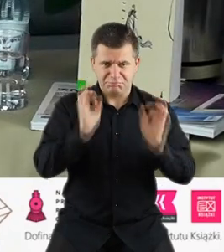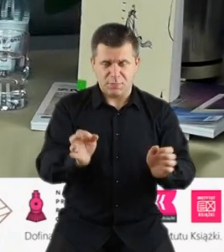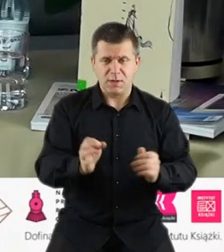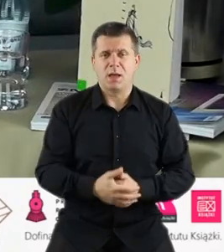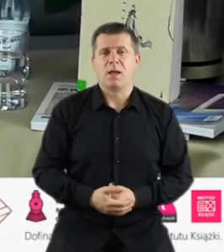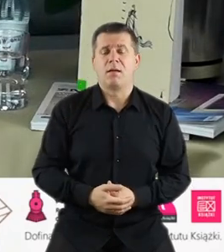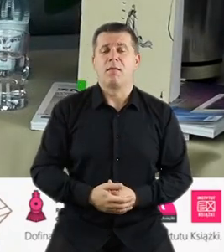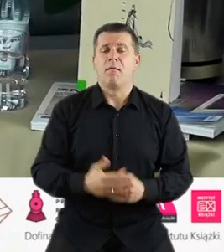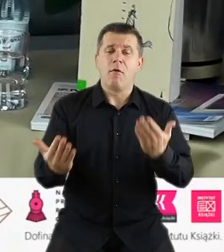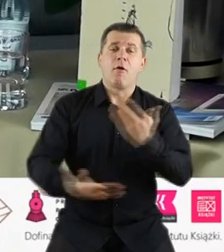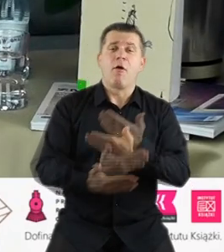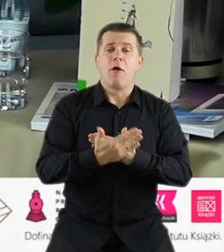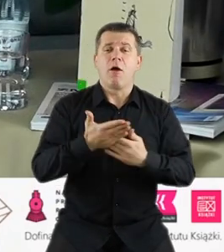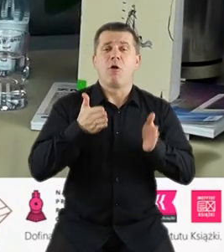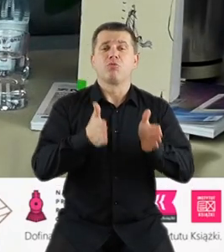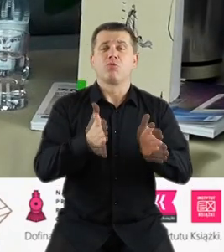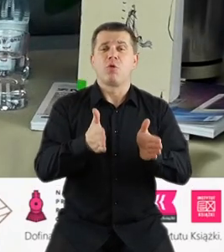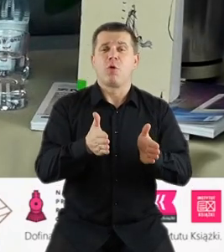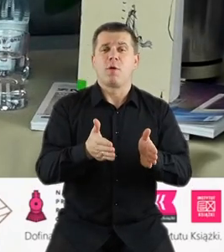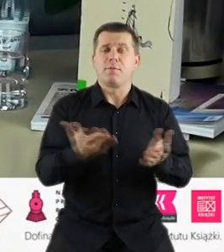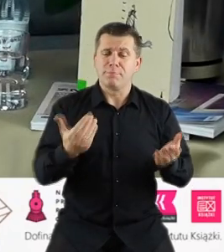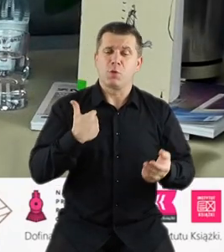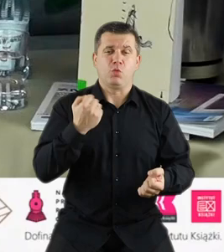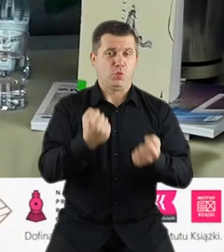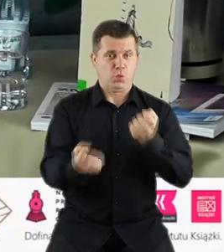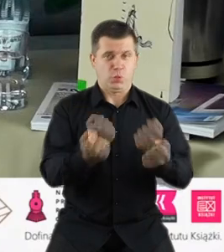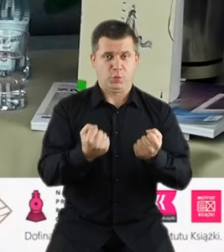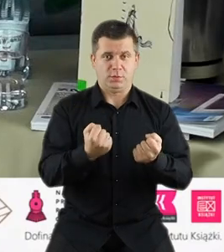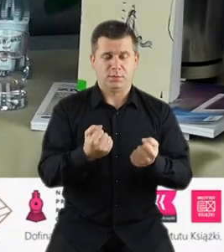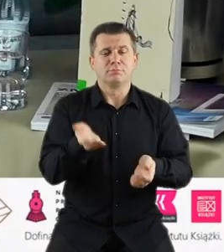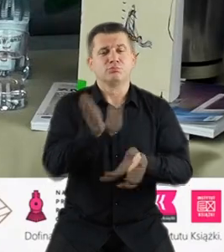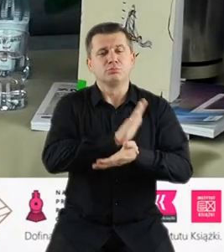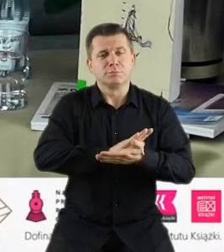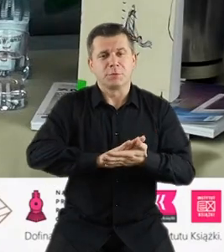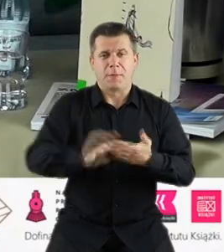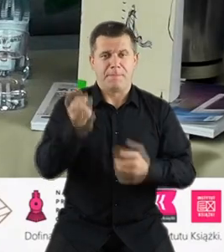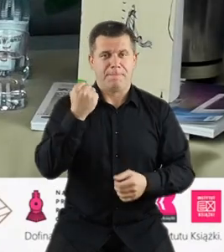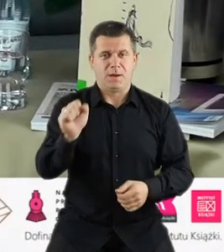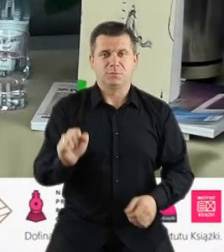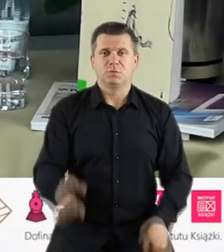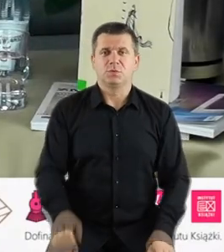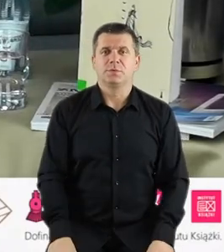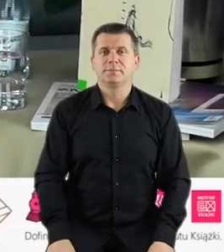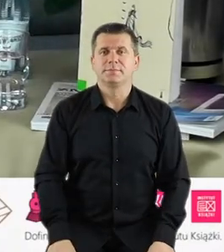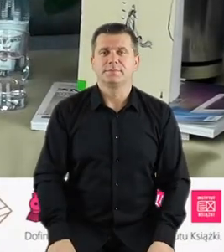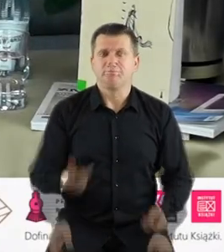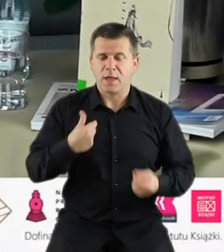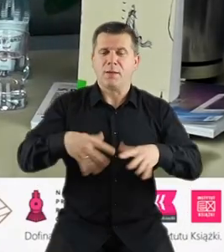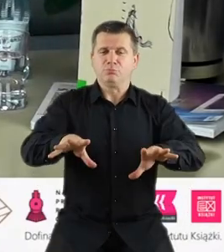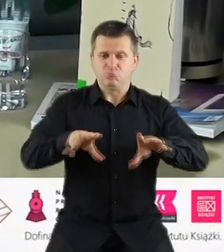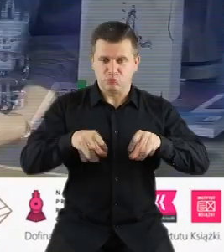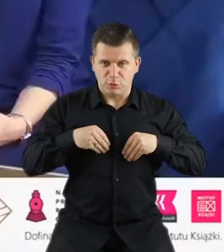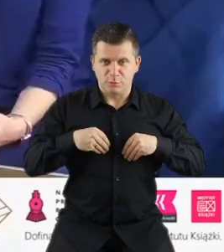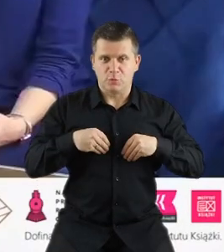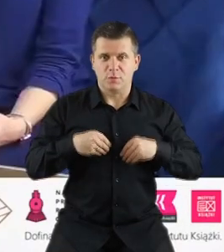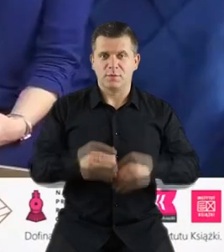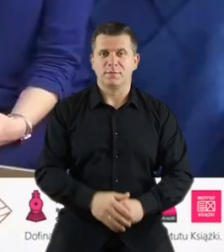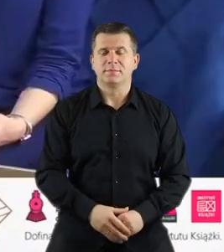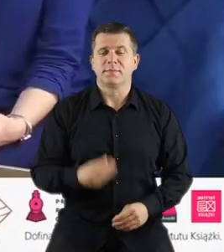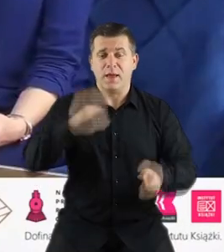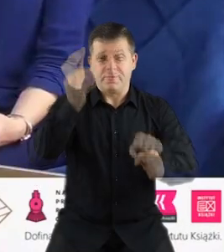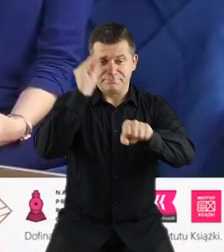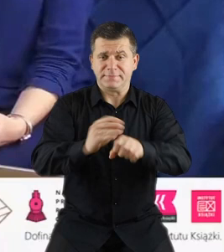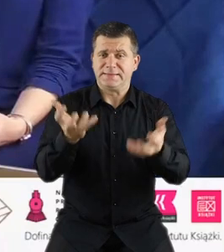na torcie, a tymczasem droga okazała się troszeczkę trudniejsza i dłuższa. Przepraszam bardzo. Przyjmujemy przeprosiny i ja